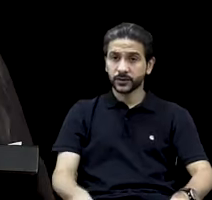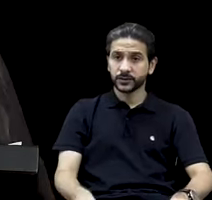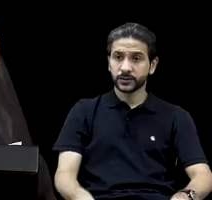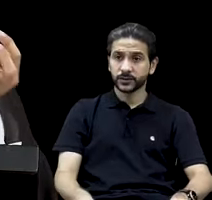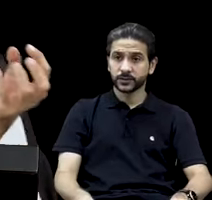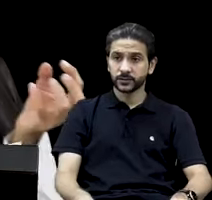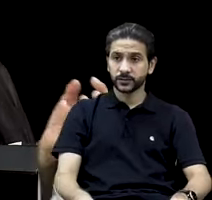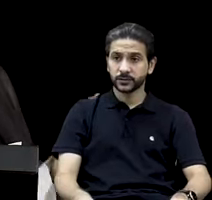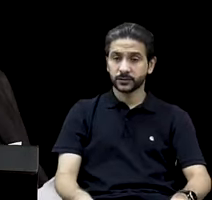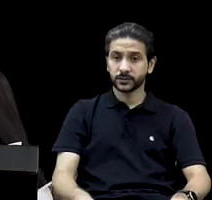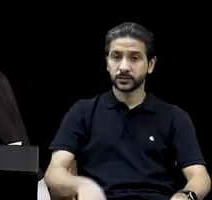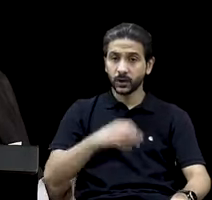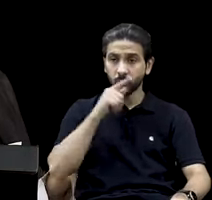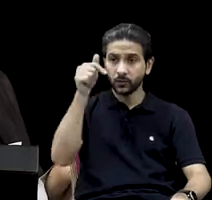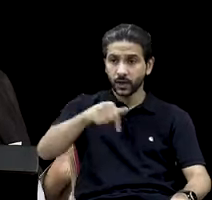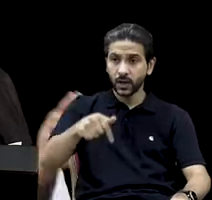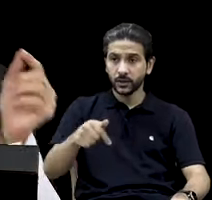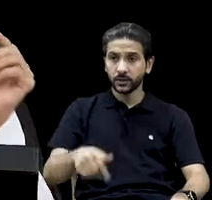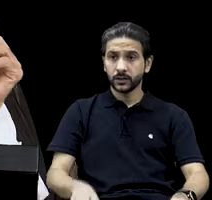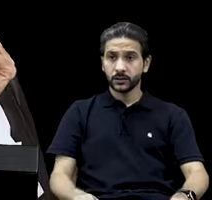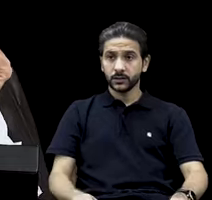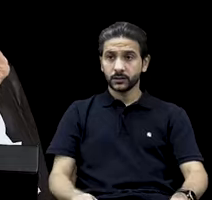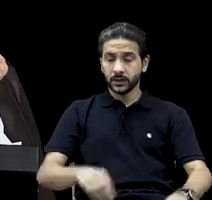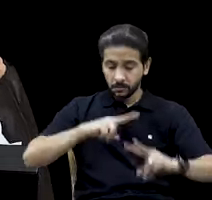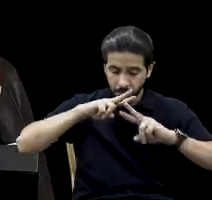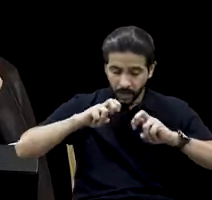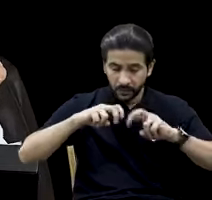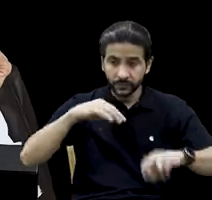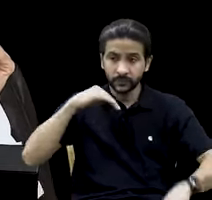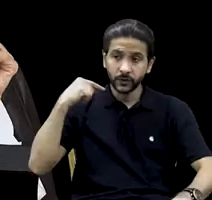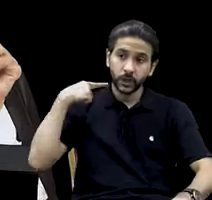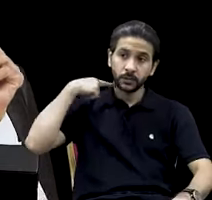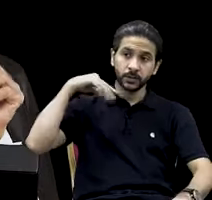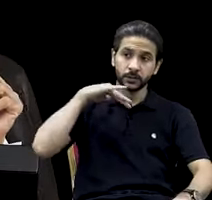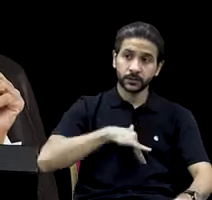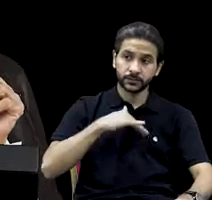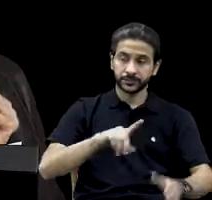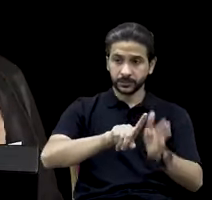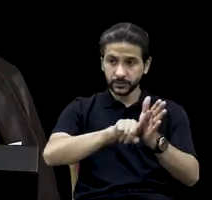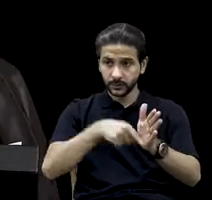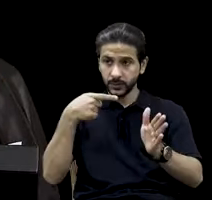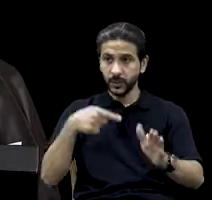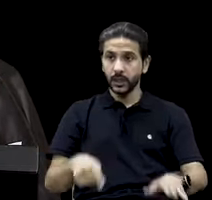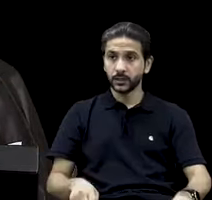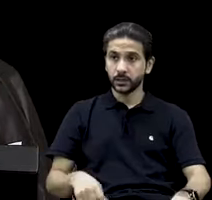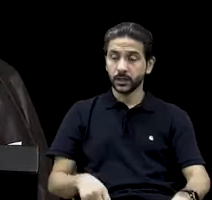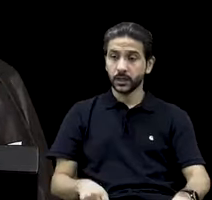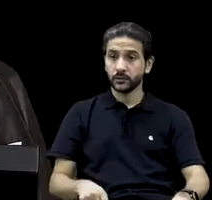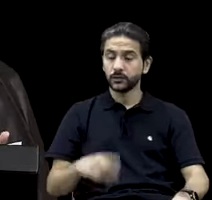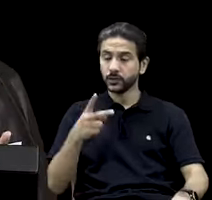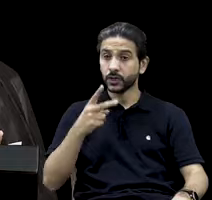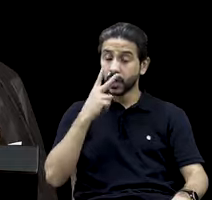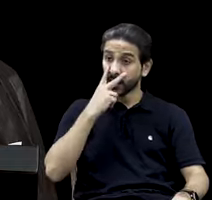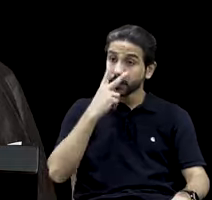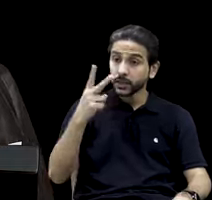خلاصه هذه الرحله بدا علم النفس بالحديث عن حقيقه